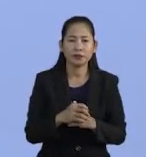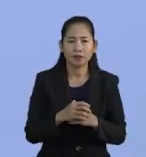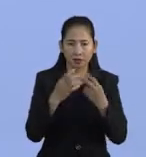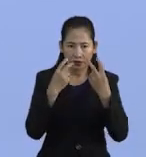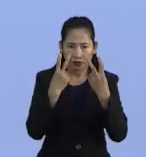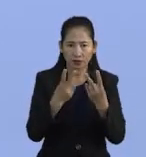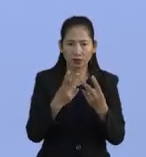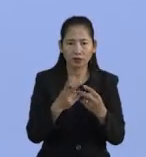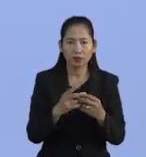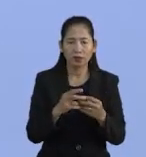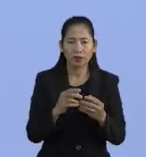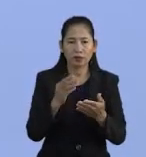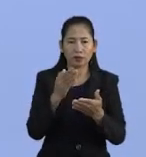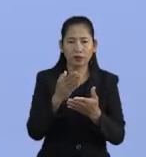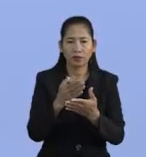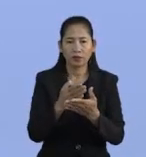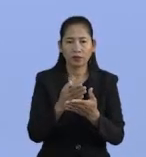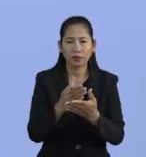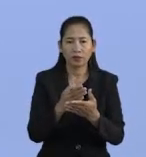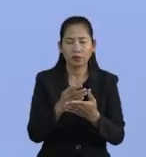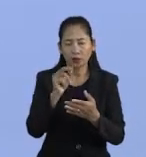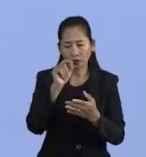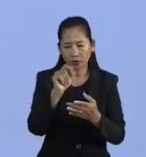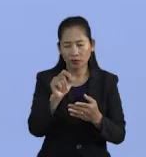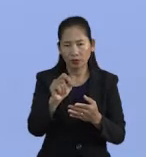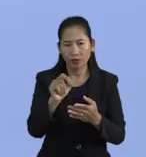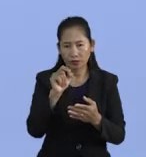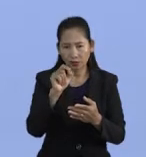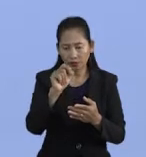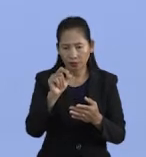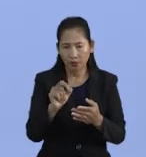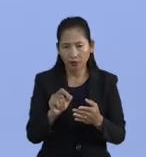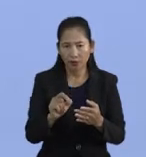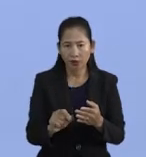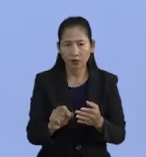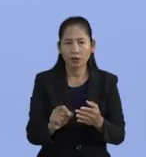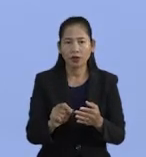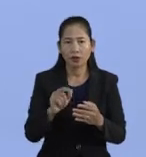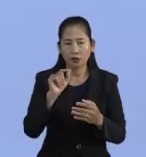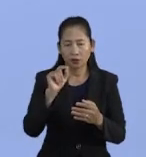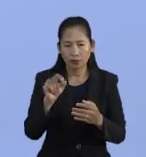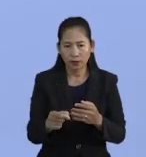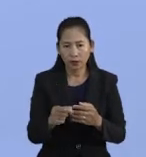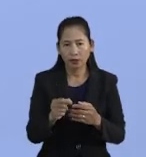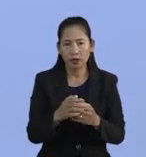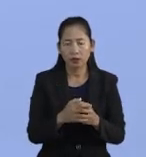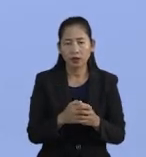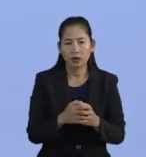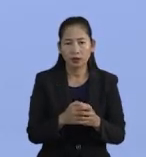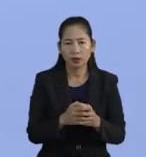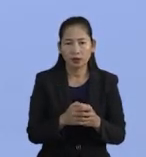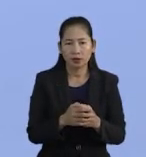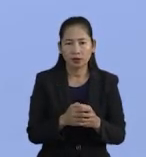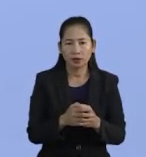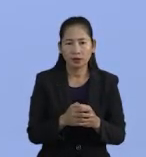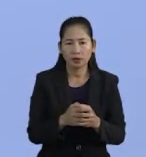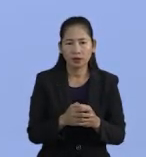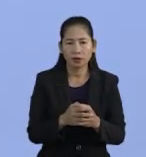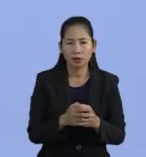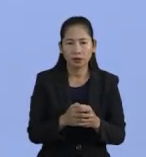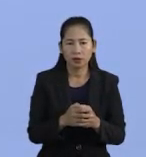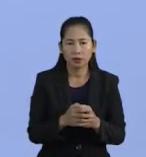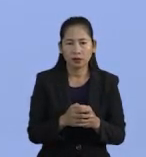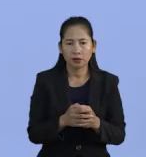mơ cái lãnh ní cứ cả lãnh chùm nói và chùm nói tu sắp hiện nó con nế và chẳng cả lãnh chùm nói tu sắp hiện nó